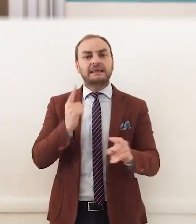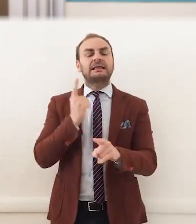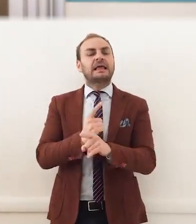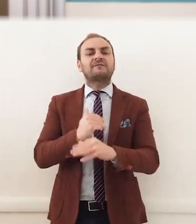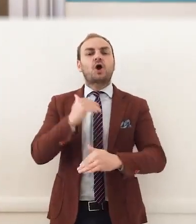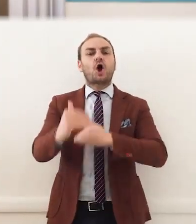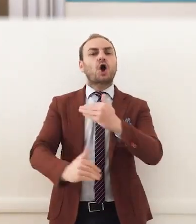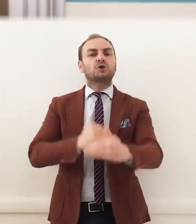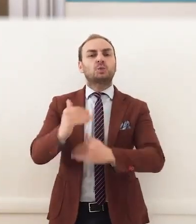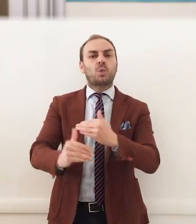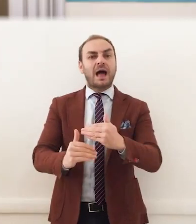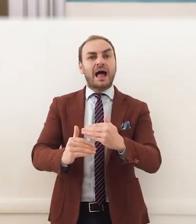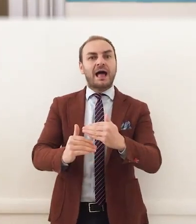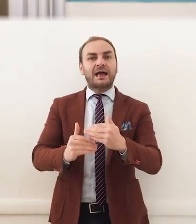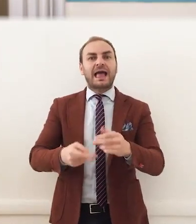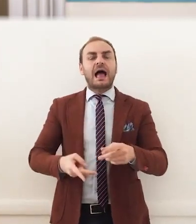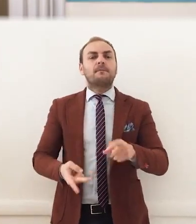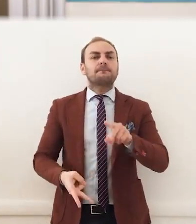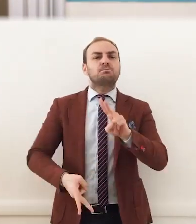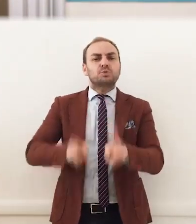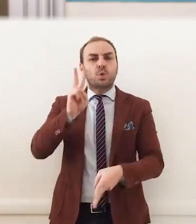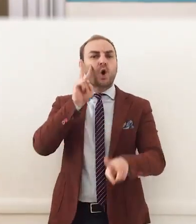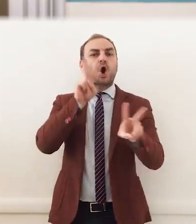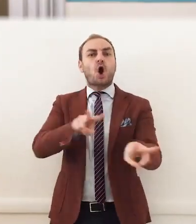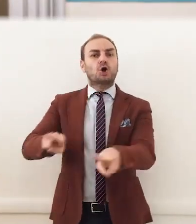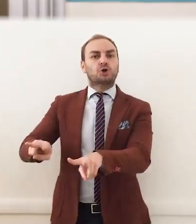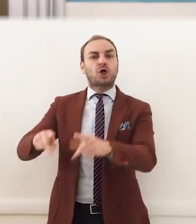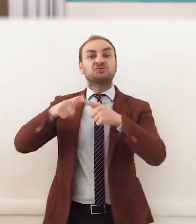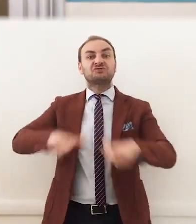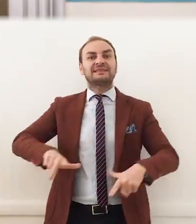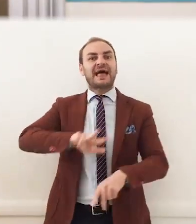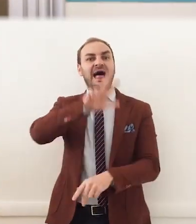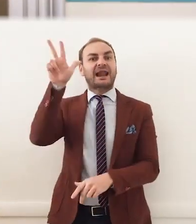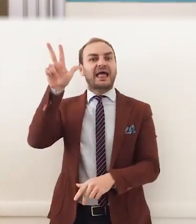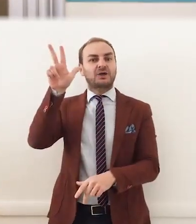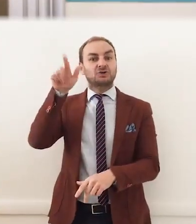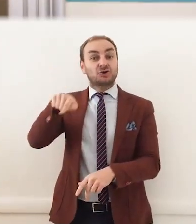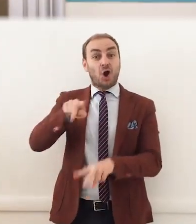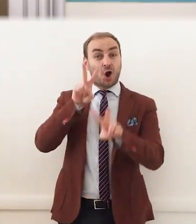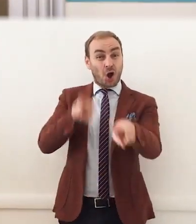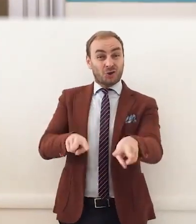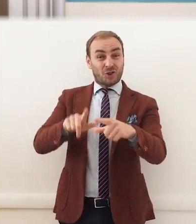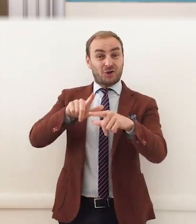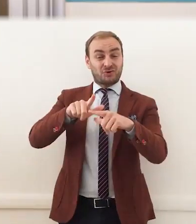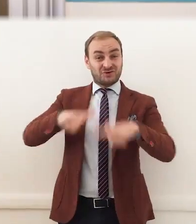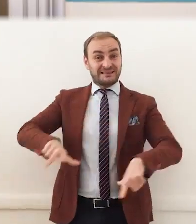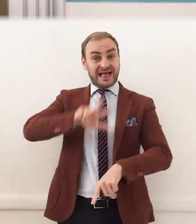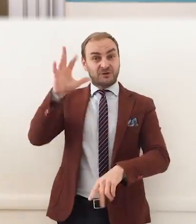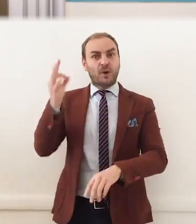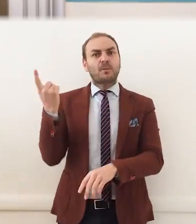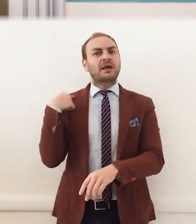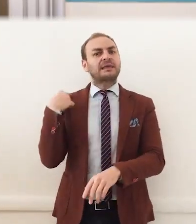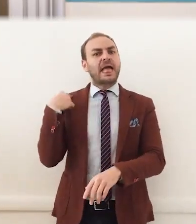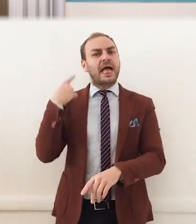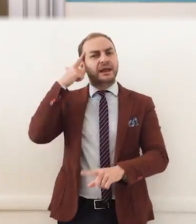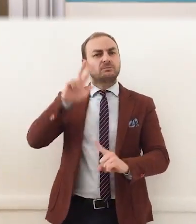a aumentare i controlli e monitorare il territorio in questo senso da ieri sono in giro per la